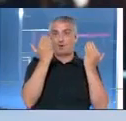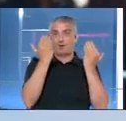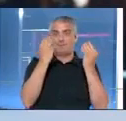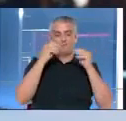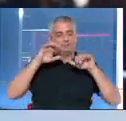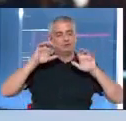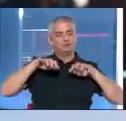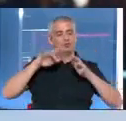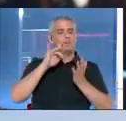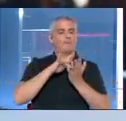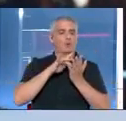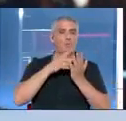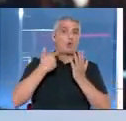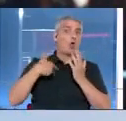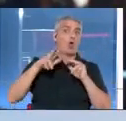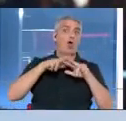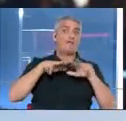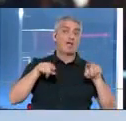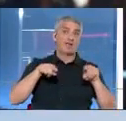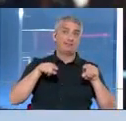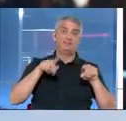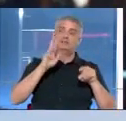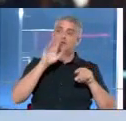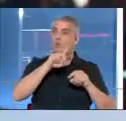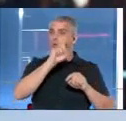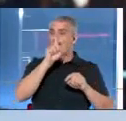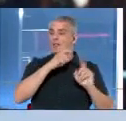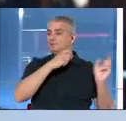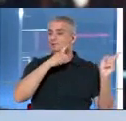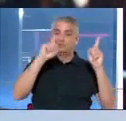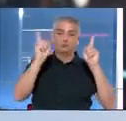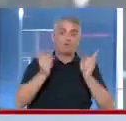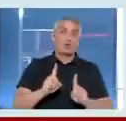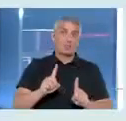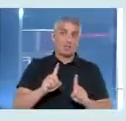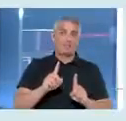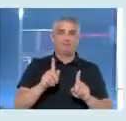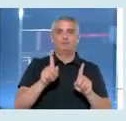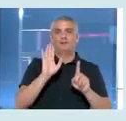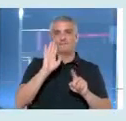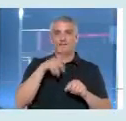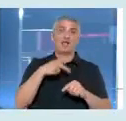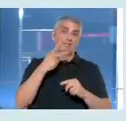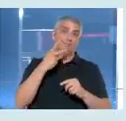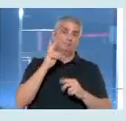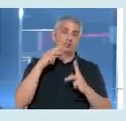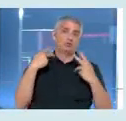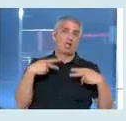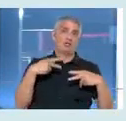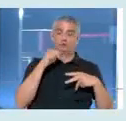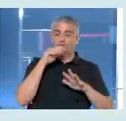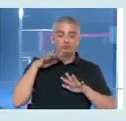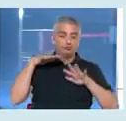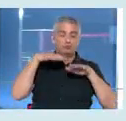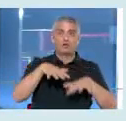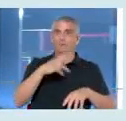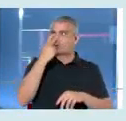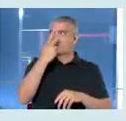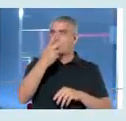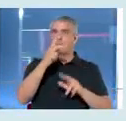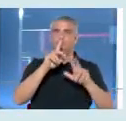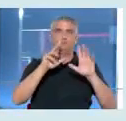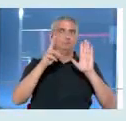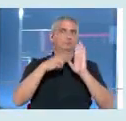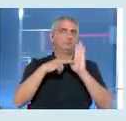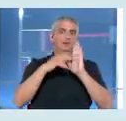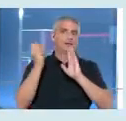גשמים מקומיים ברוב חלקי הארץ, אפילו ייתכנו סופות רעמים, וכמו כן חיים גם חשש לשיטפונות. הנה, רואים כאן על המסך